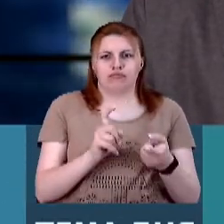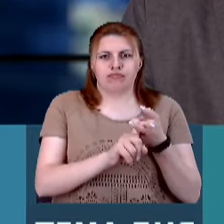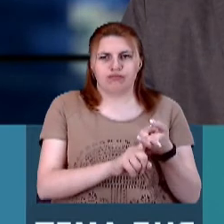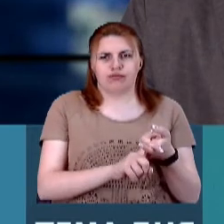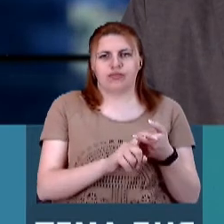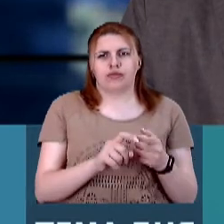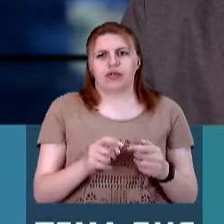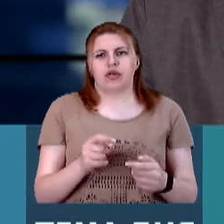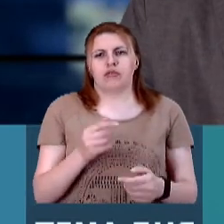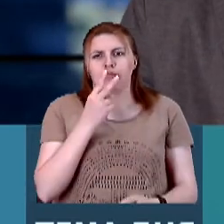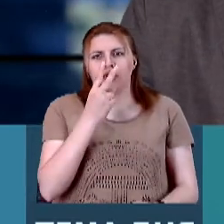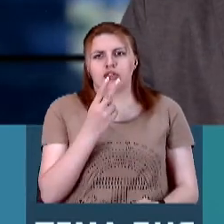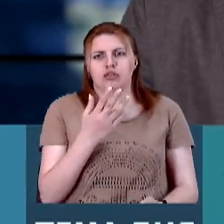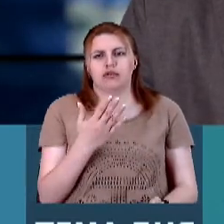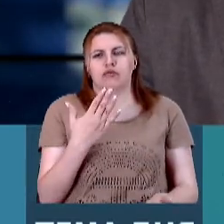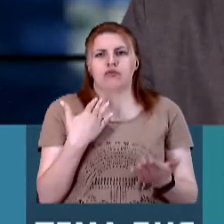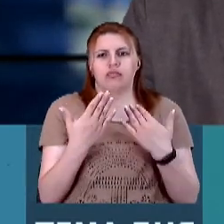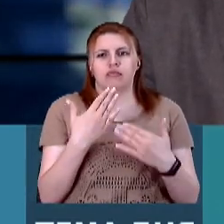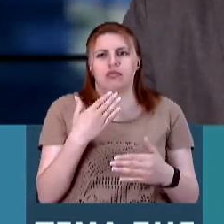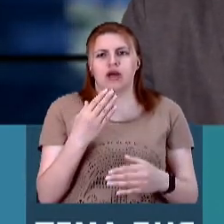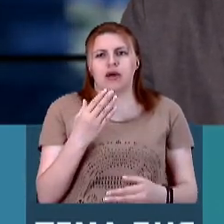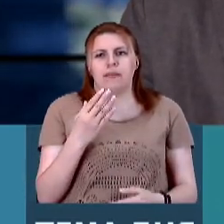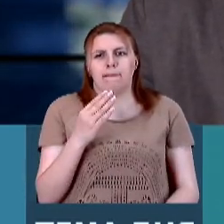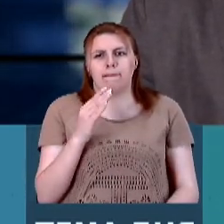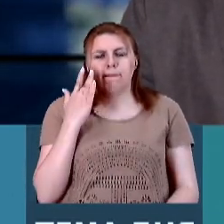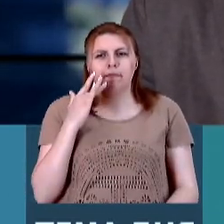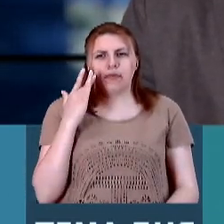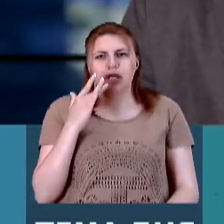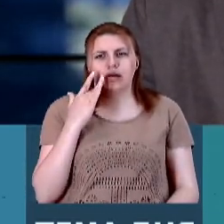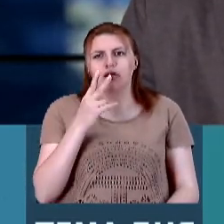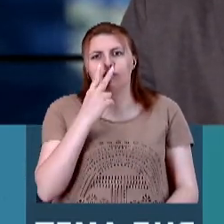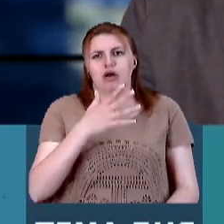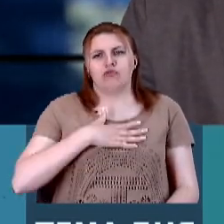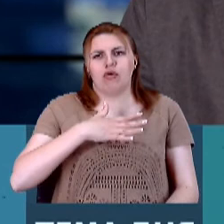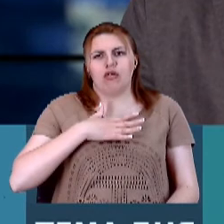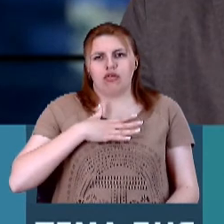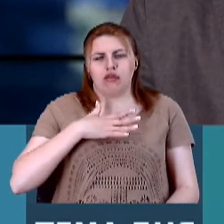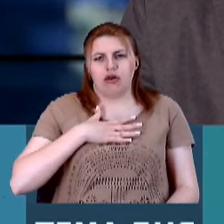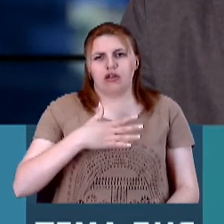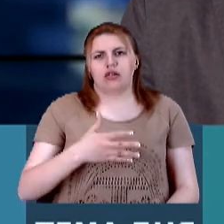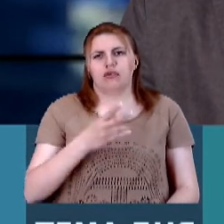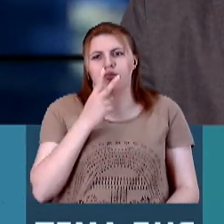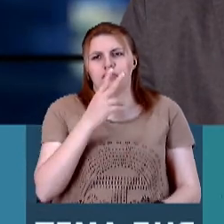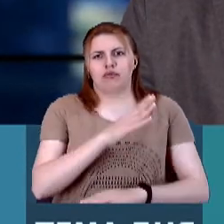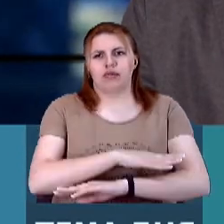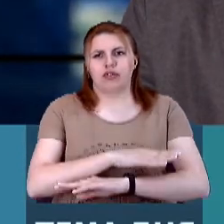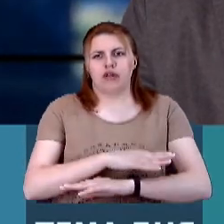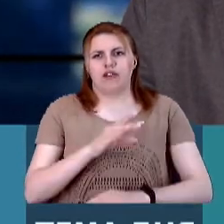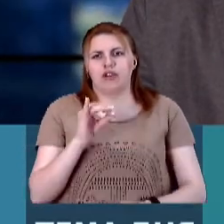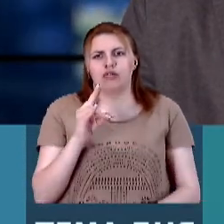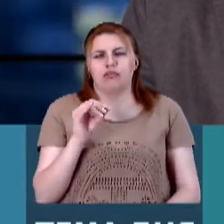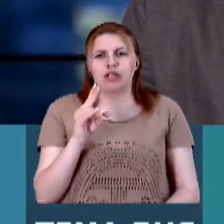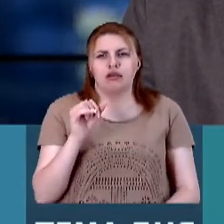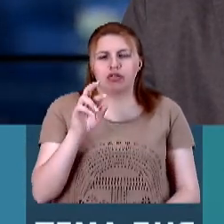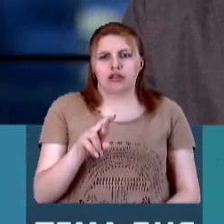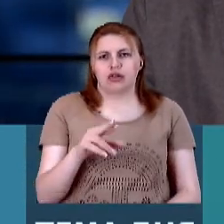поведінку Америки, ми бачимо поведінку Канади, ми бачимо поведінку Великобританії, і все це